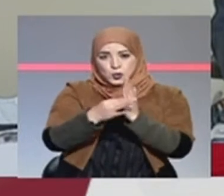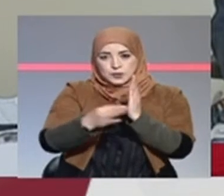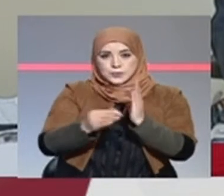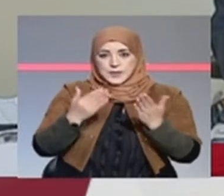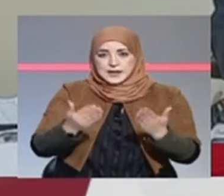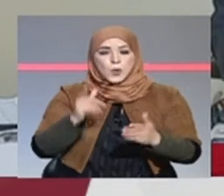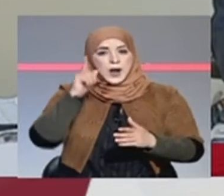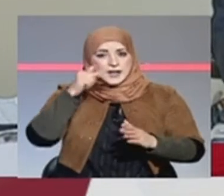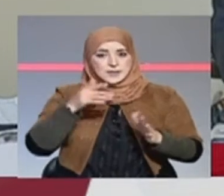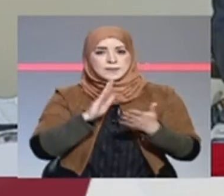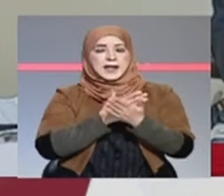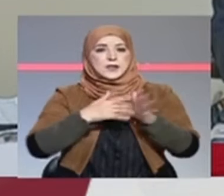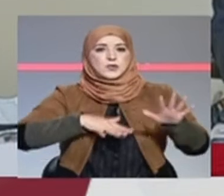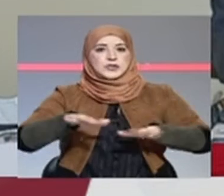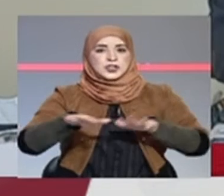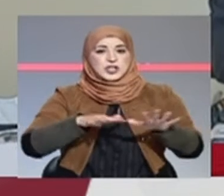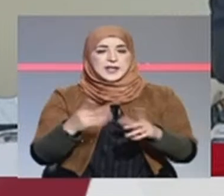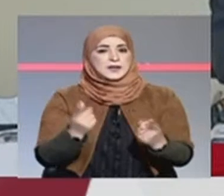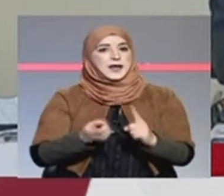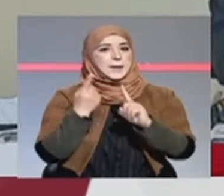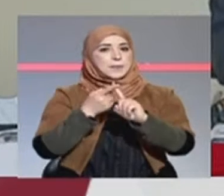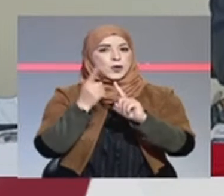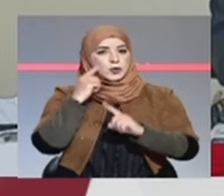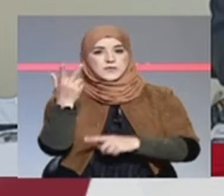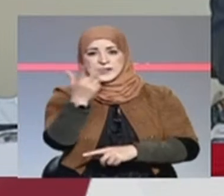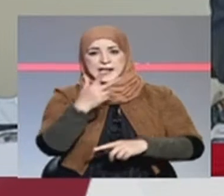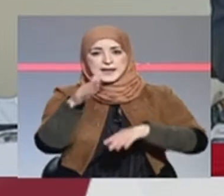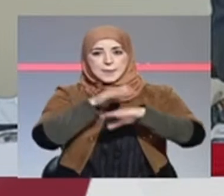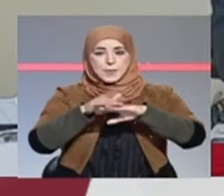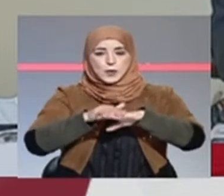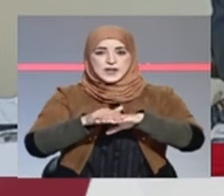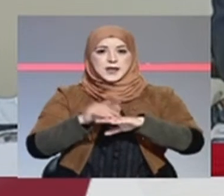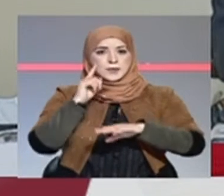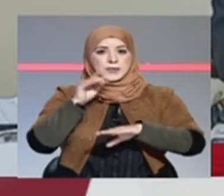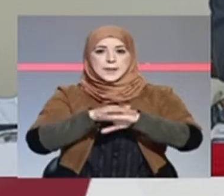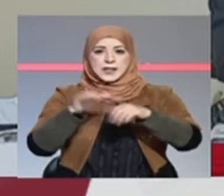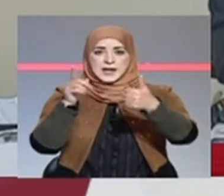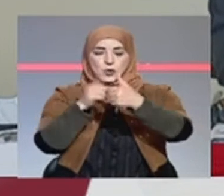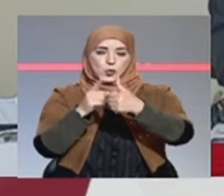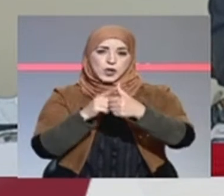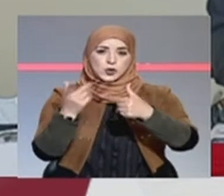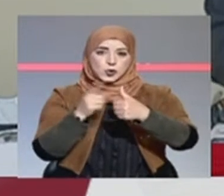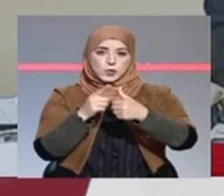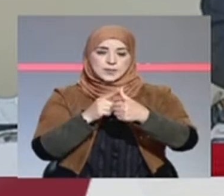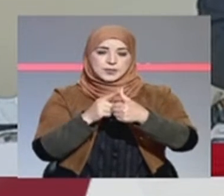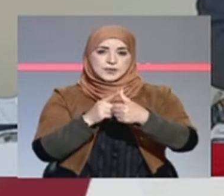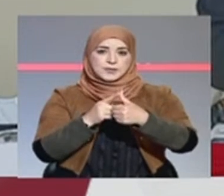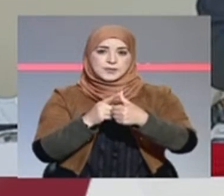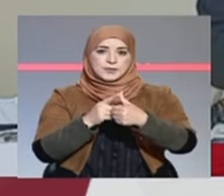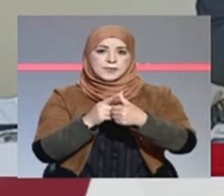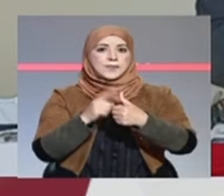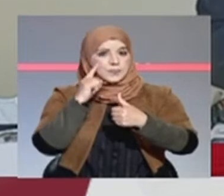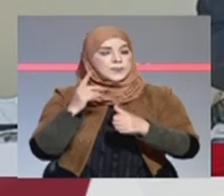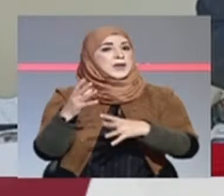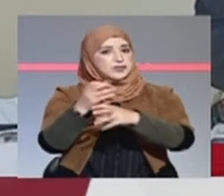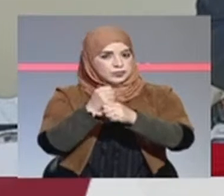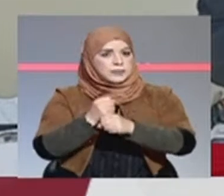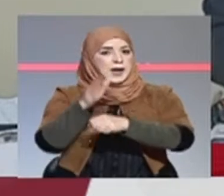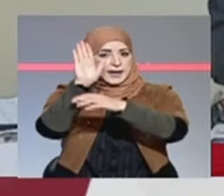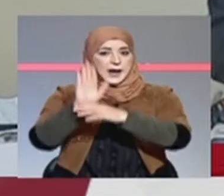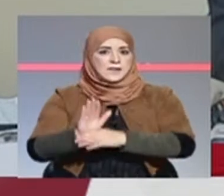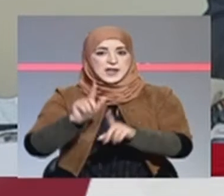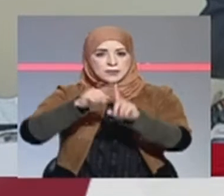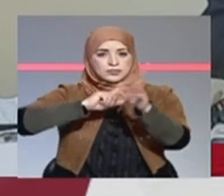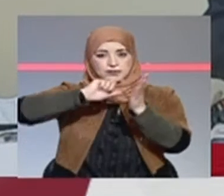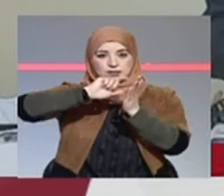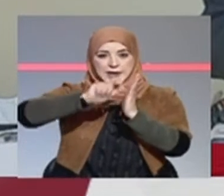اجراءات جريئه وقويه في ثلاثه مجالات في المجال الاول هو السيطره على كتله الاجور الكبير